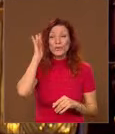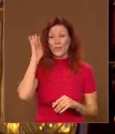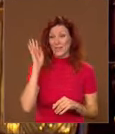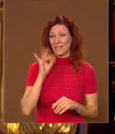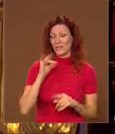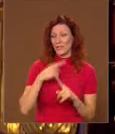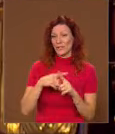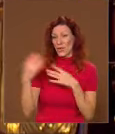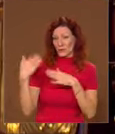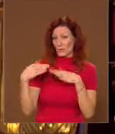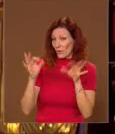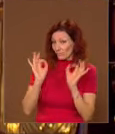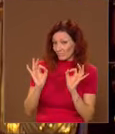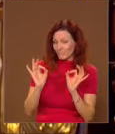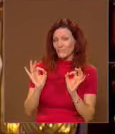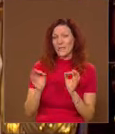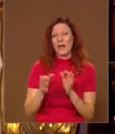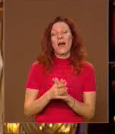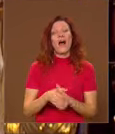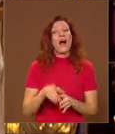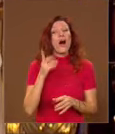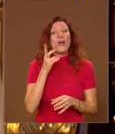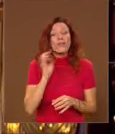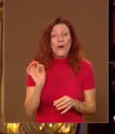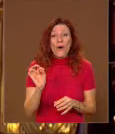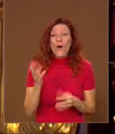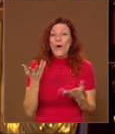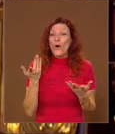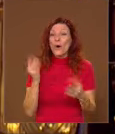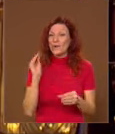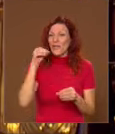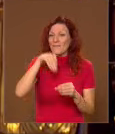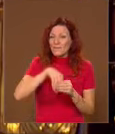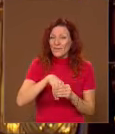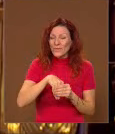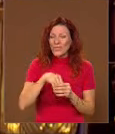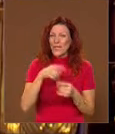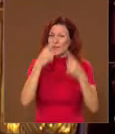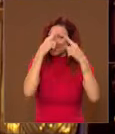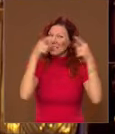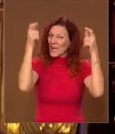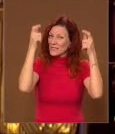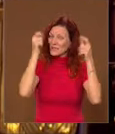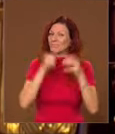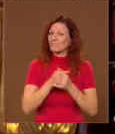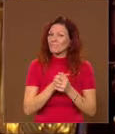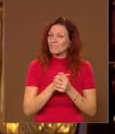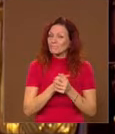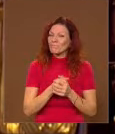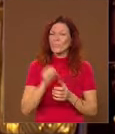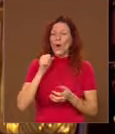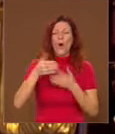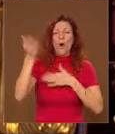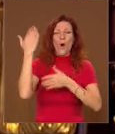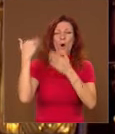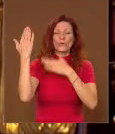ето от първите дни старозаветните праведници са знаели за тази покана, приемали са я. Тръгнали са,